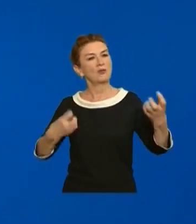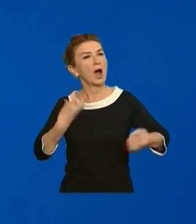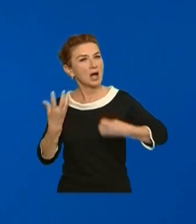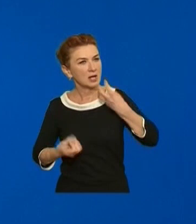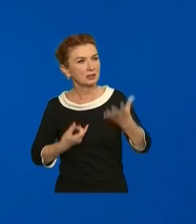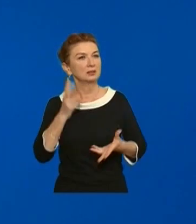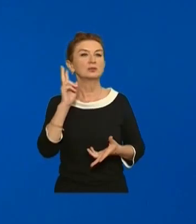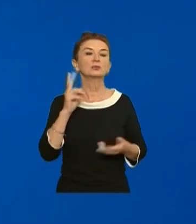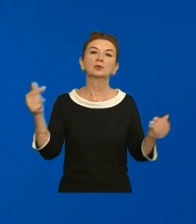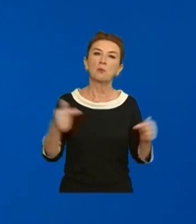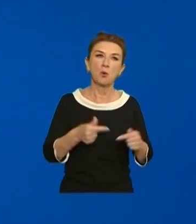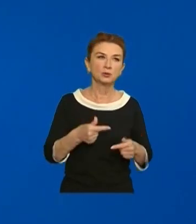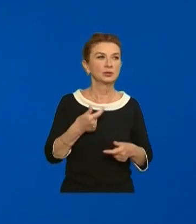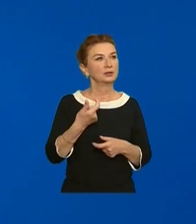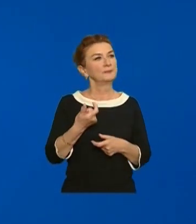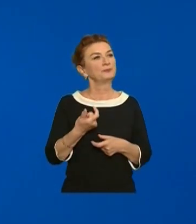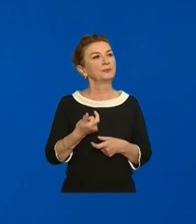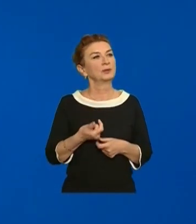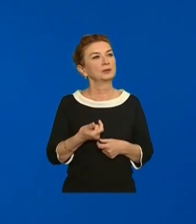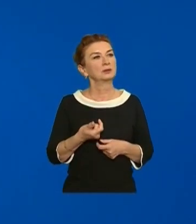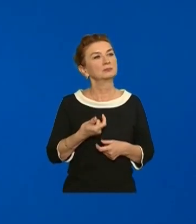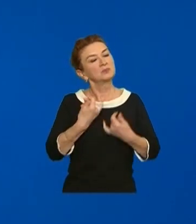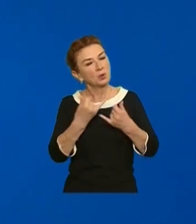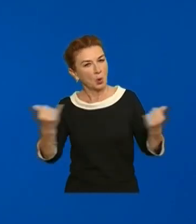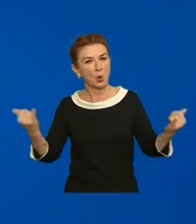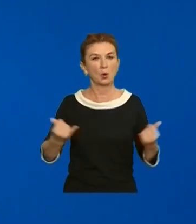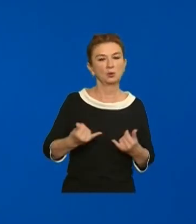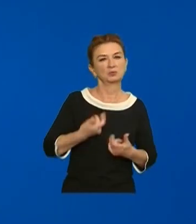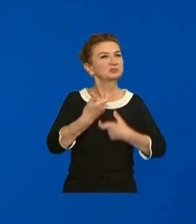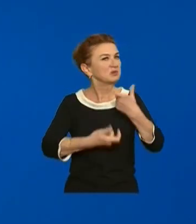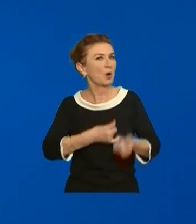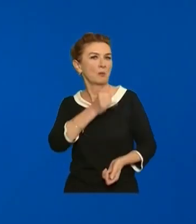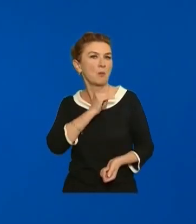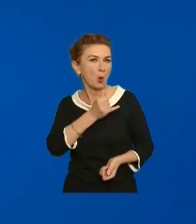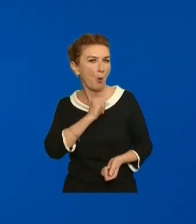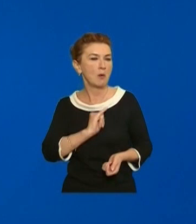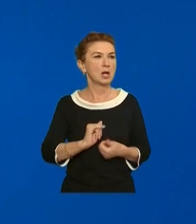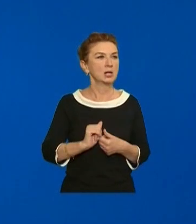którzy muszą odbywać różnego rodzaju czynności, próby.